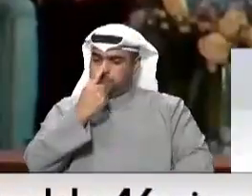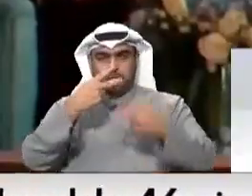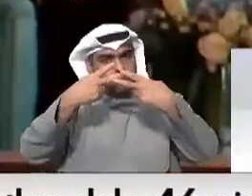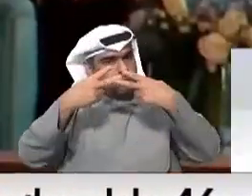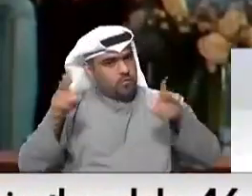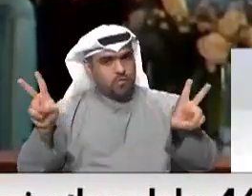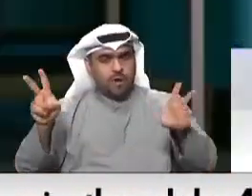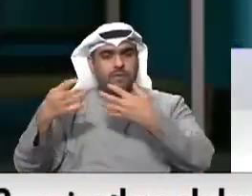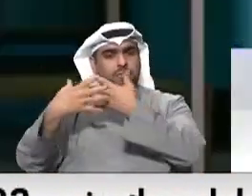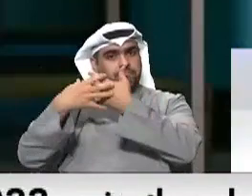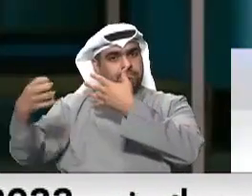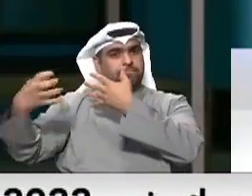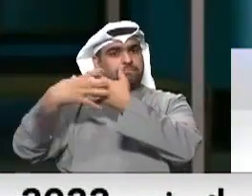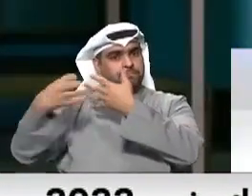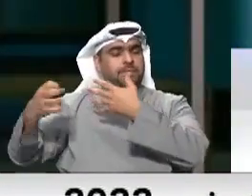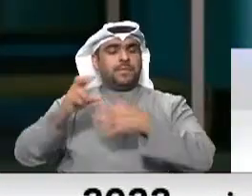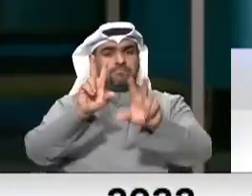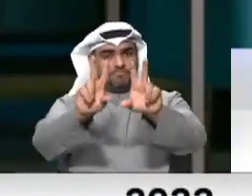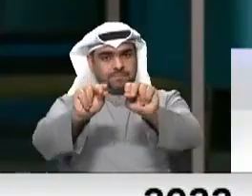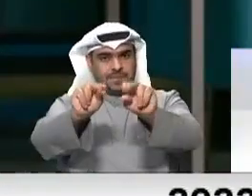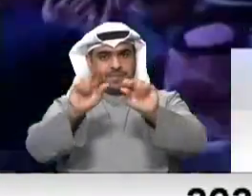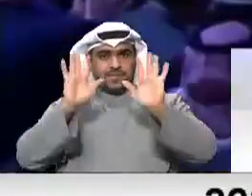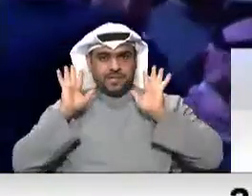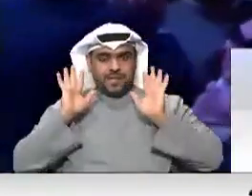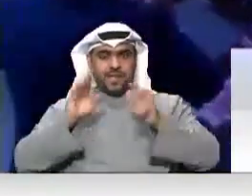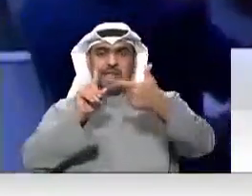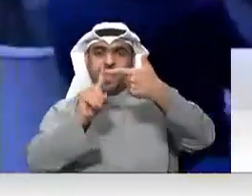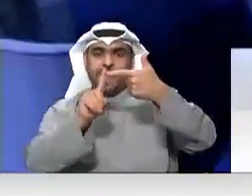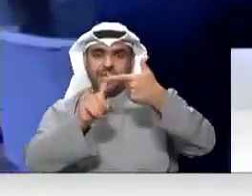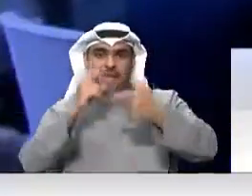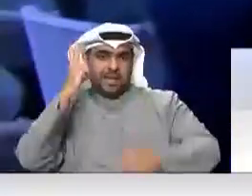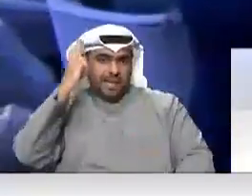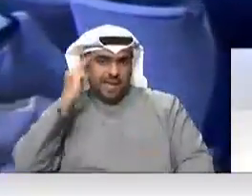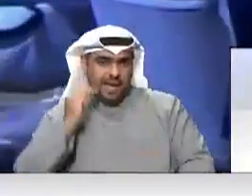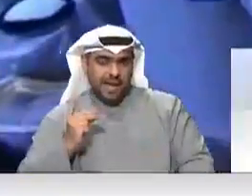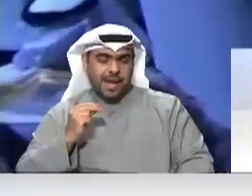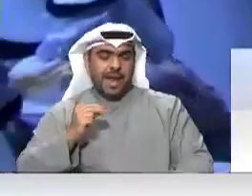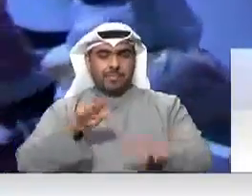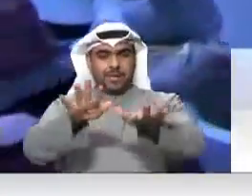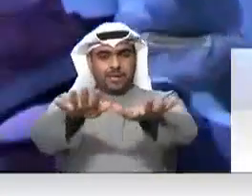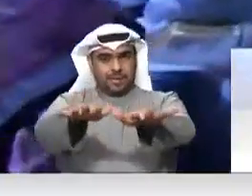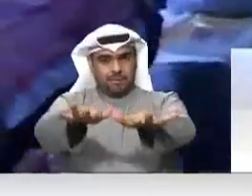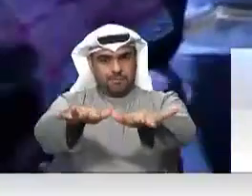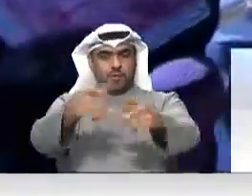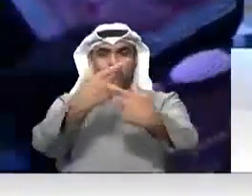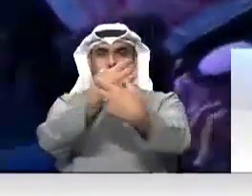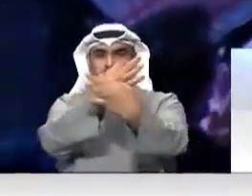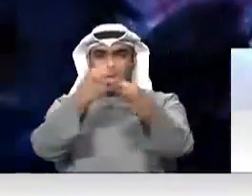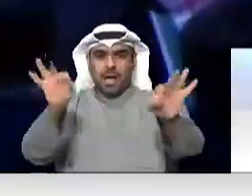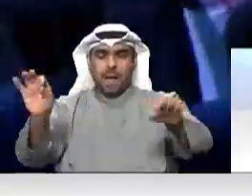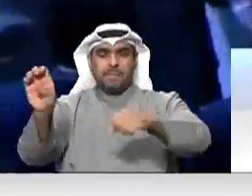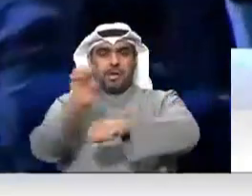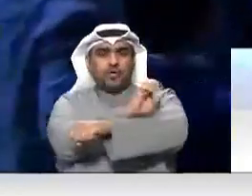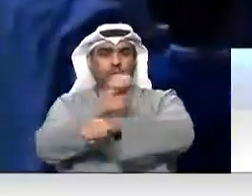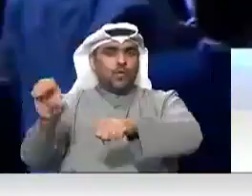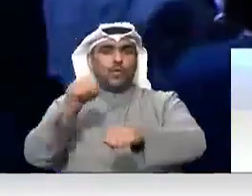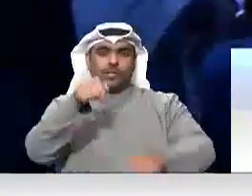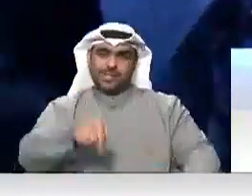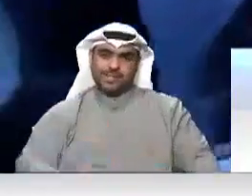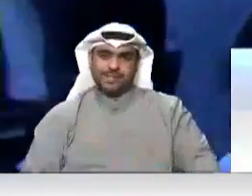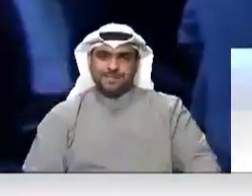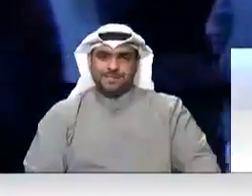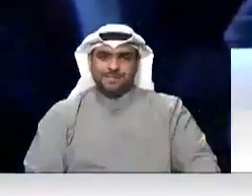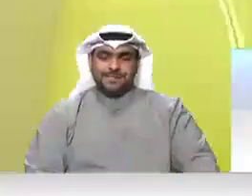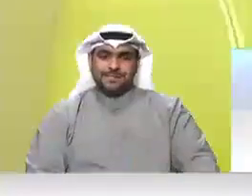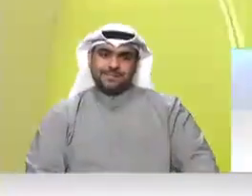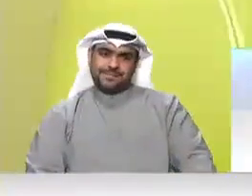فرص الاستثمار وخدمات الحلول الرقمية وتوطين وتطوير خدمات التصنيف البيئي والاجتماعي والحوكمة. برنامج